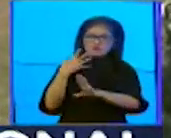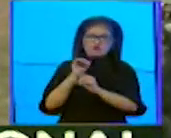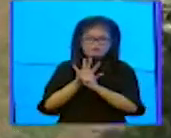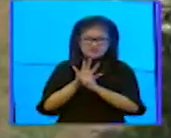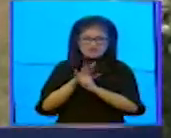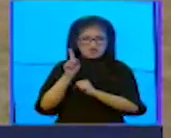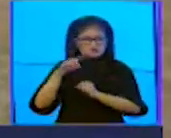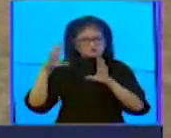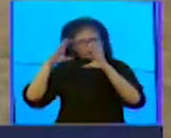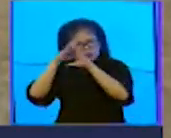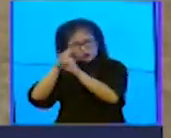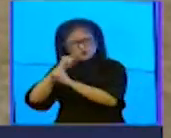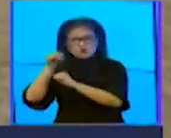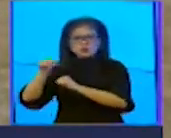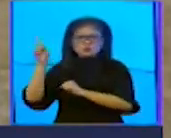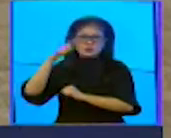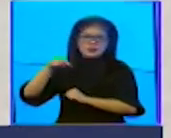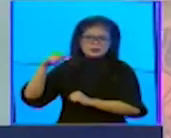khusus Kementerian Agama.